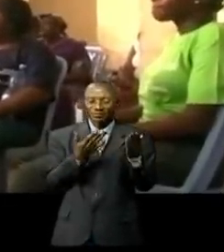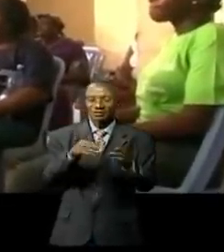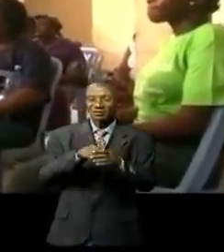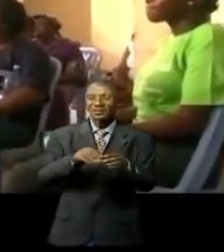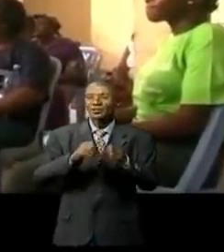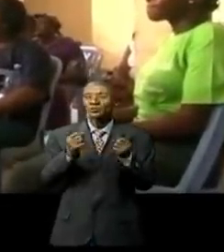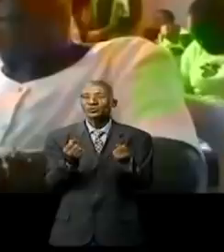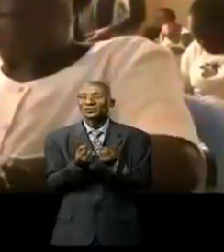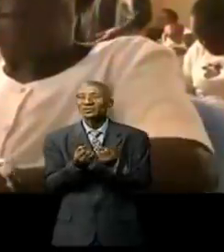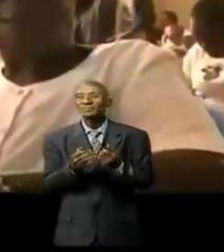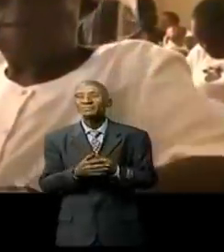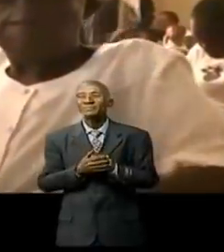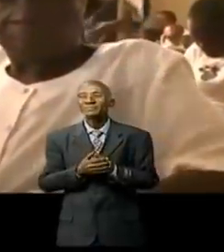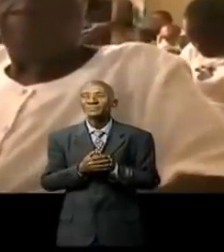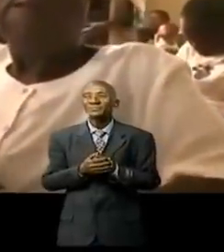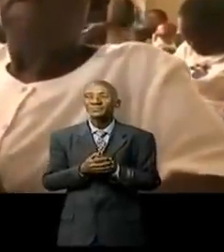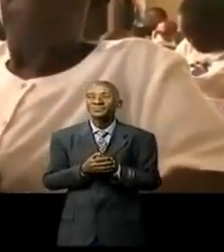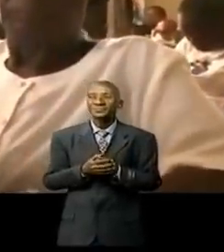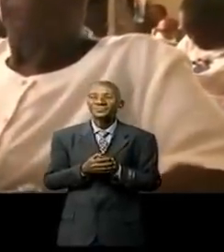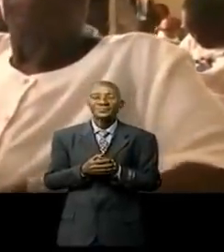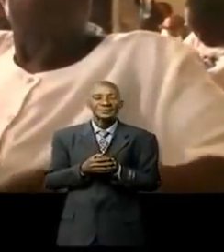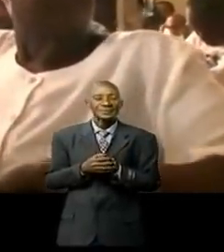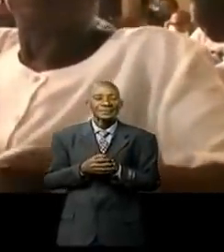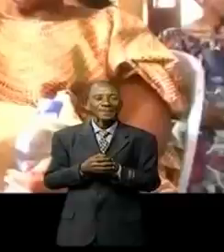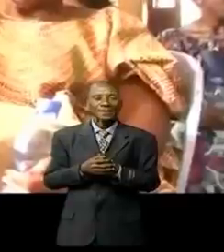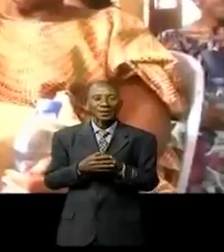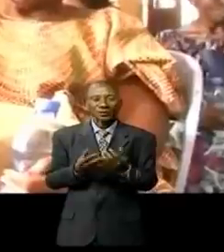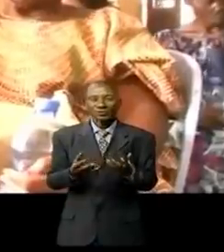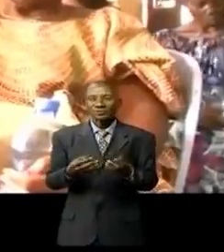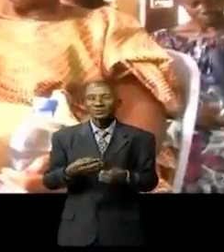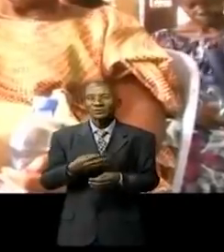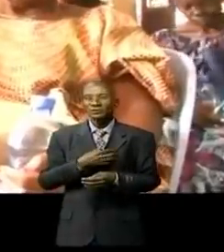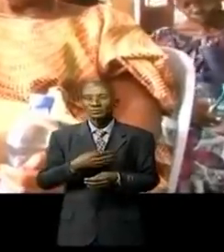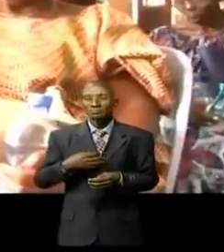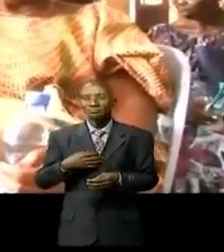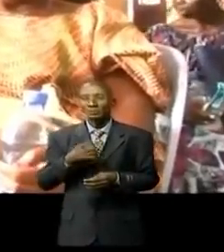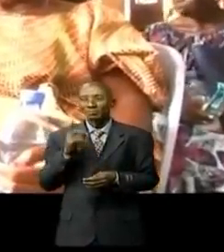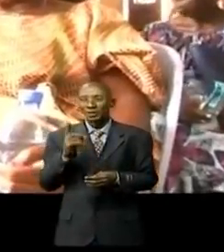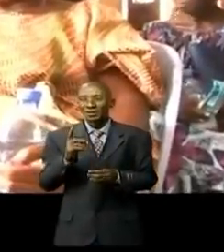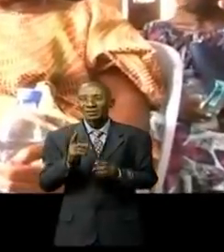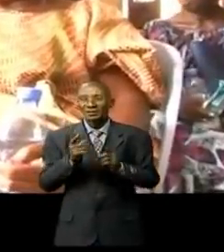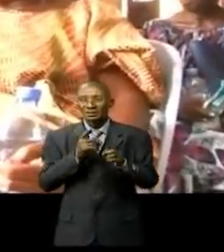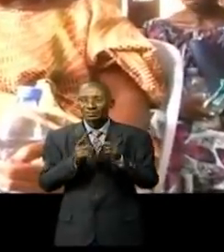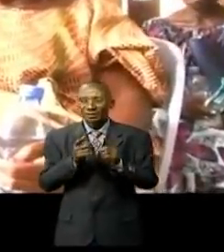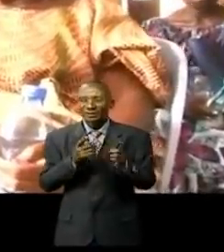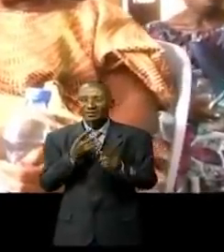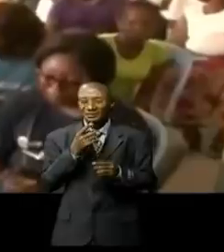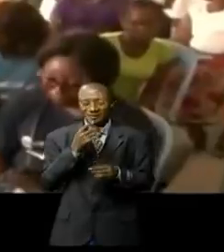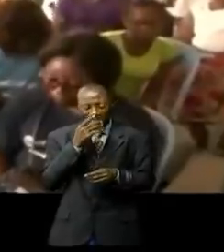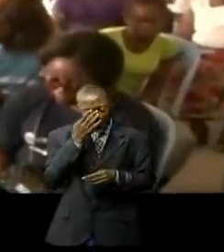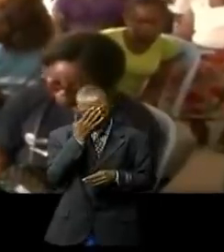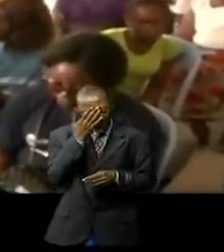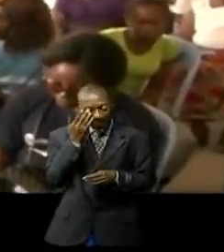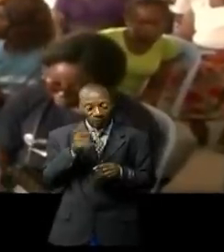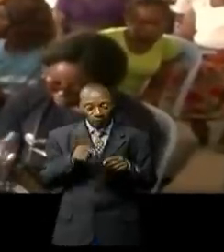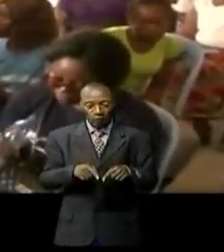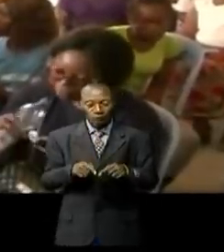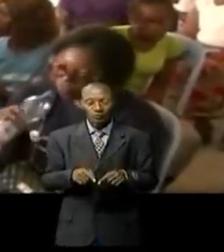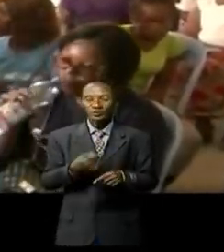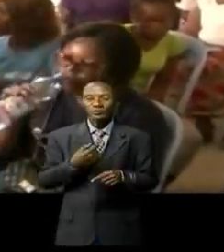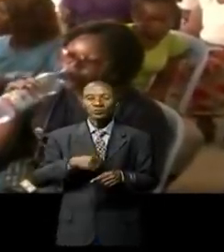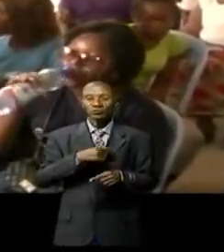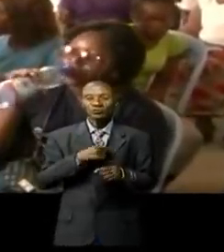une entreprise et de quitter dans l'informel. Nous avons constaté que les femmes, la plupart de nos femmes, sont en train d'exercer